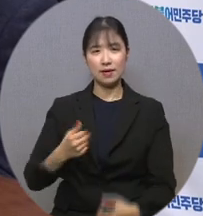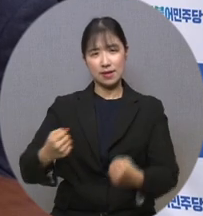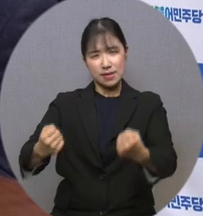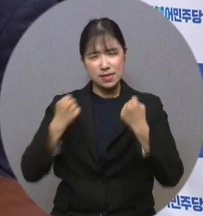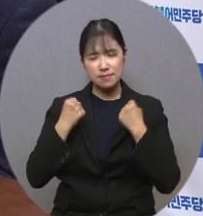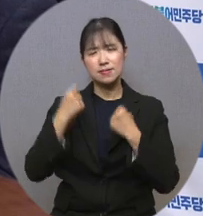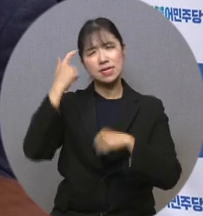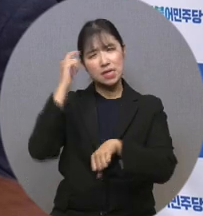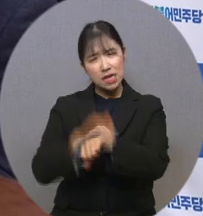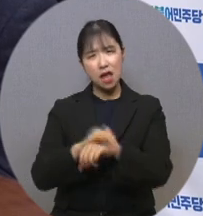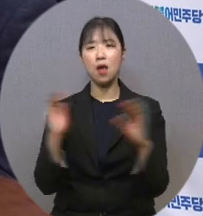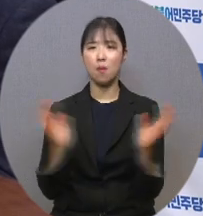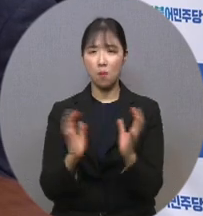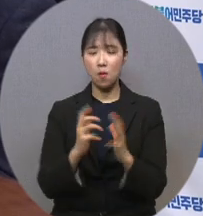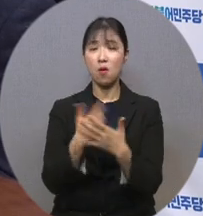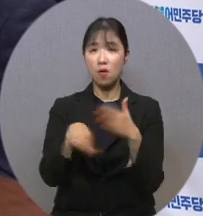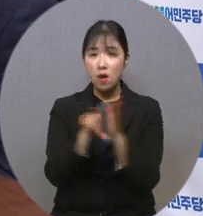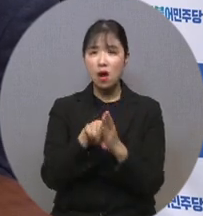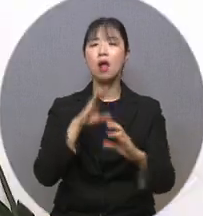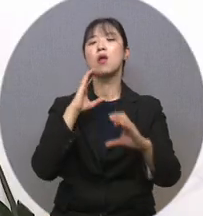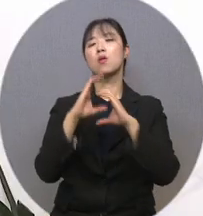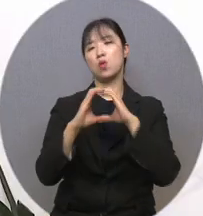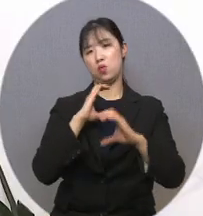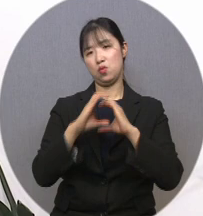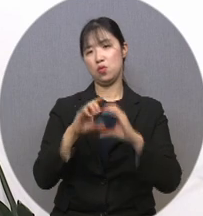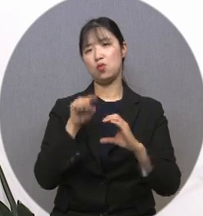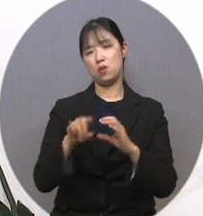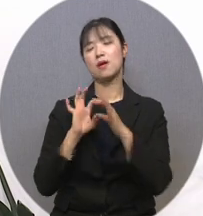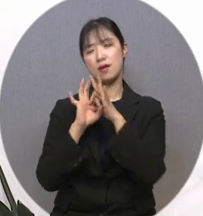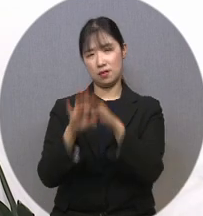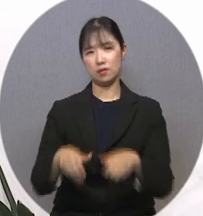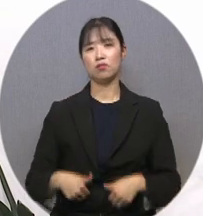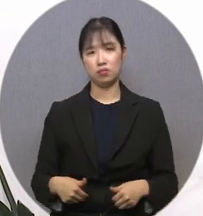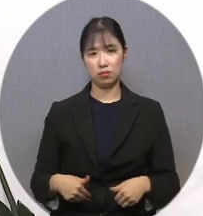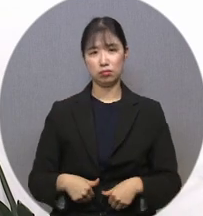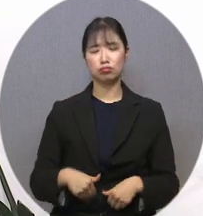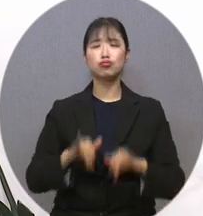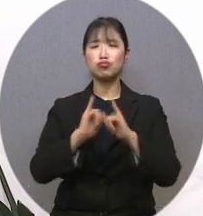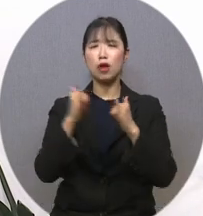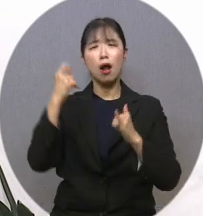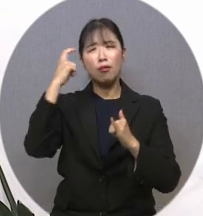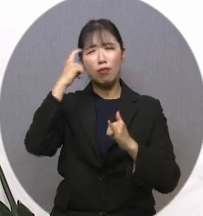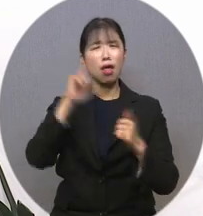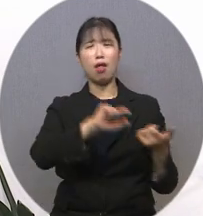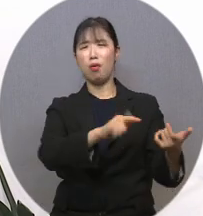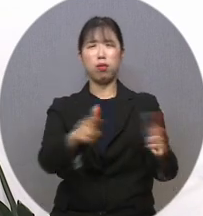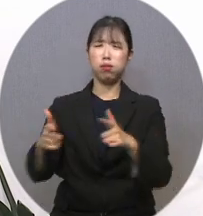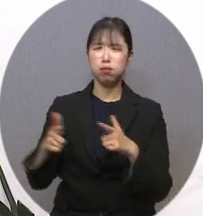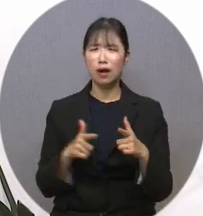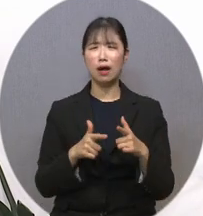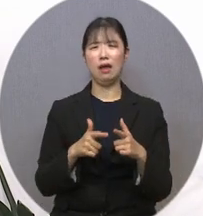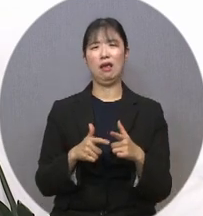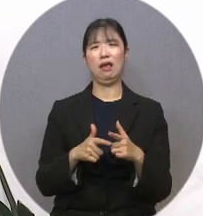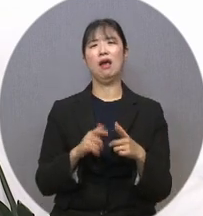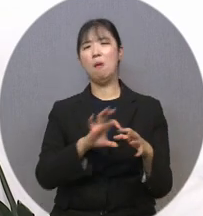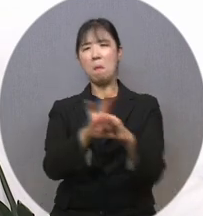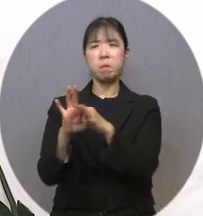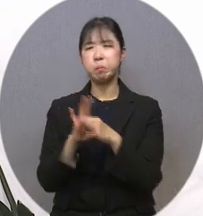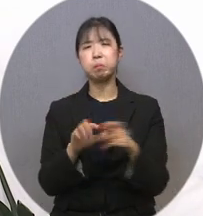지혜를 모으려면 소통을 끊임없이 해야죠. 사람 생각이 다르거든요. 이해관계도 다르고. 그렇기